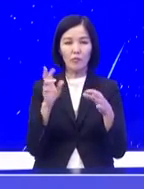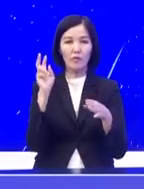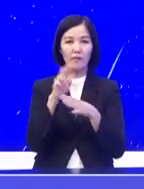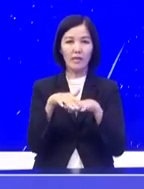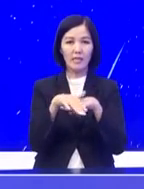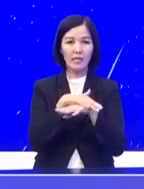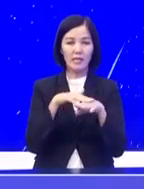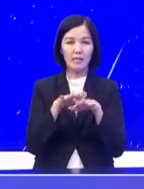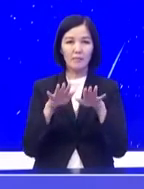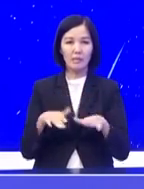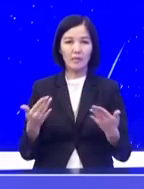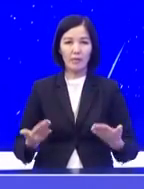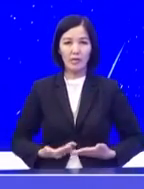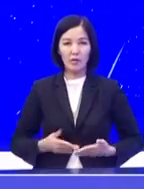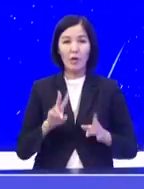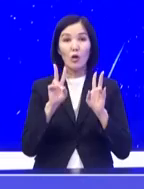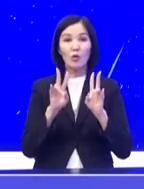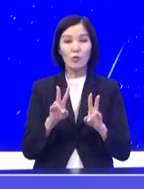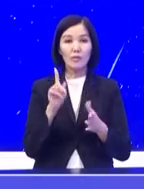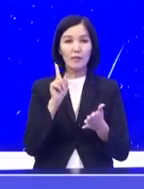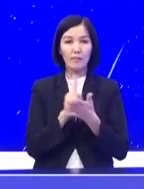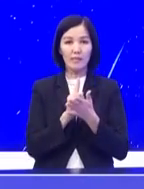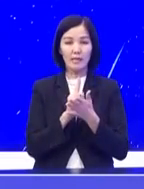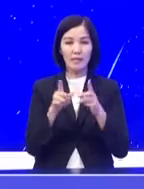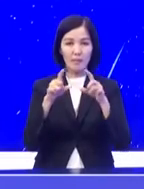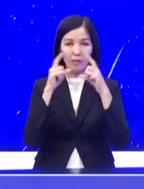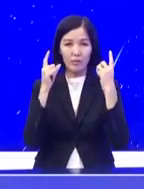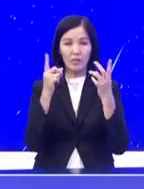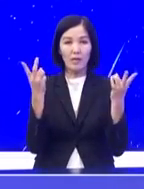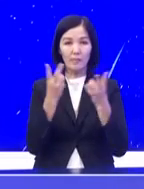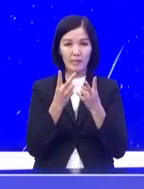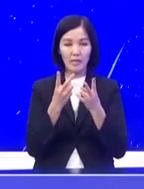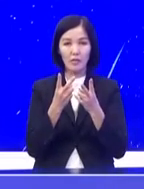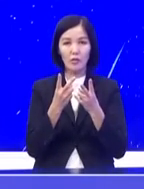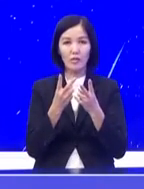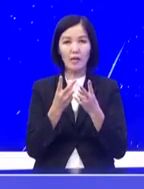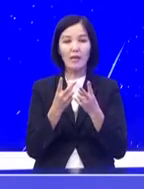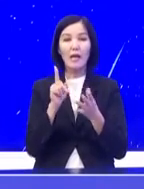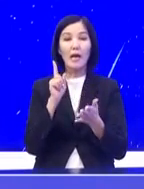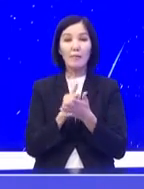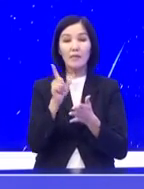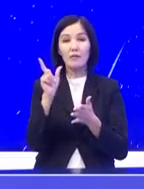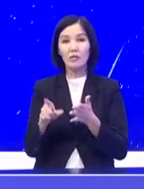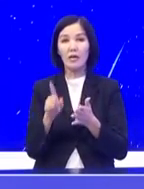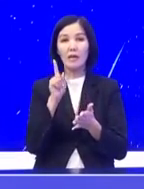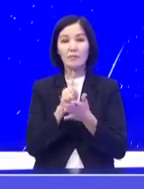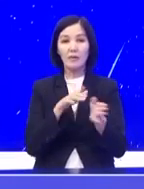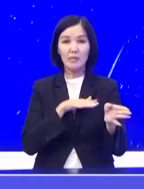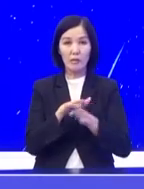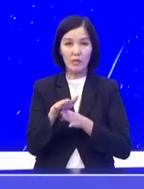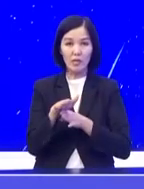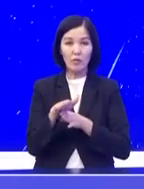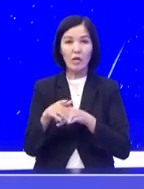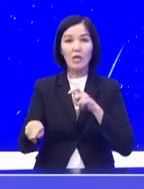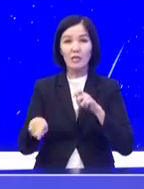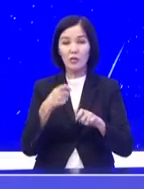населения из мест проживания, но с обязательным ношением маски. При этом данный пункт обязывает человека к обязательному исполнению.